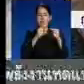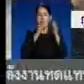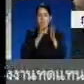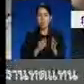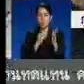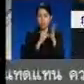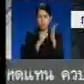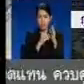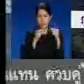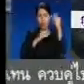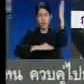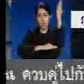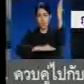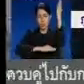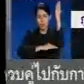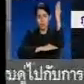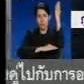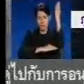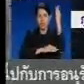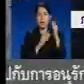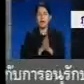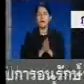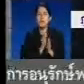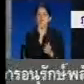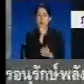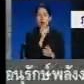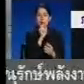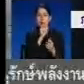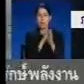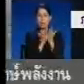ที่บริเวณอนุสาวรีย์ชัยสมรภูมิพร้อมยืนยันว่าการแจกสมุดปกขาว